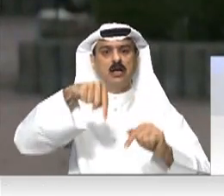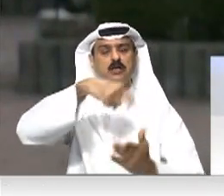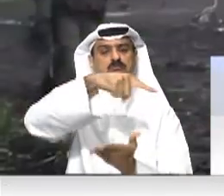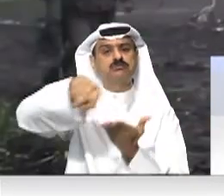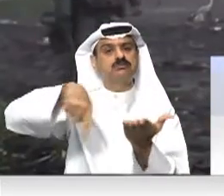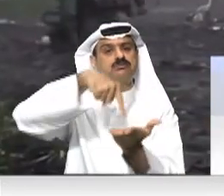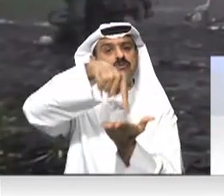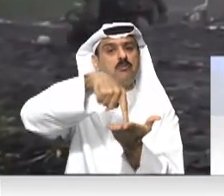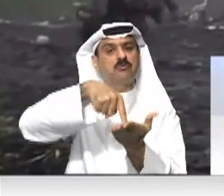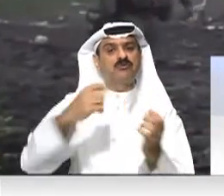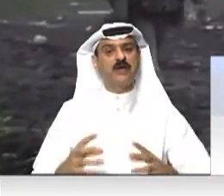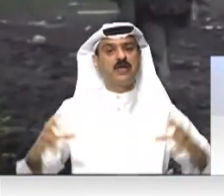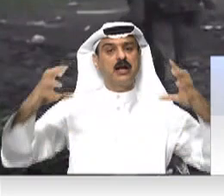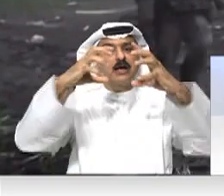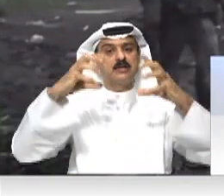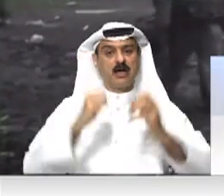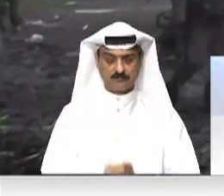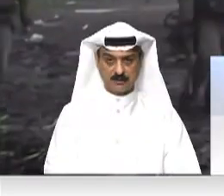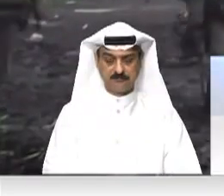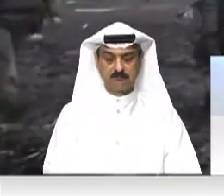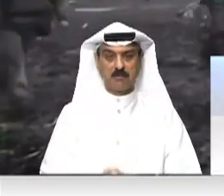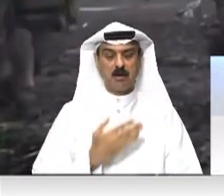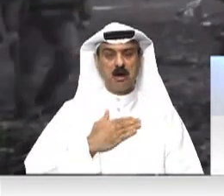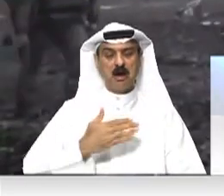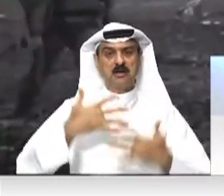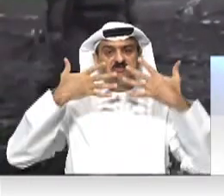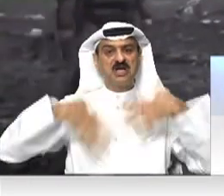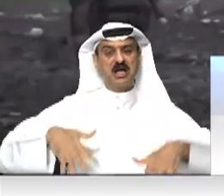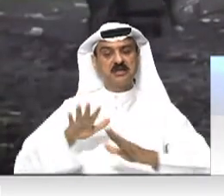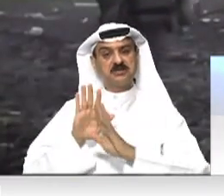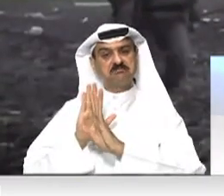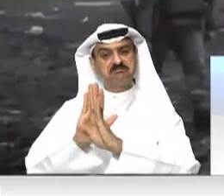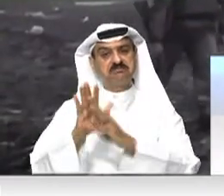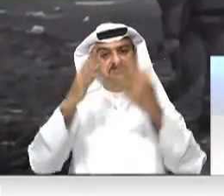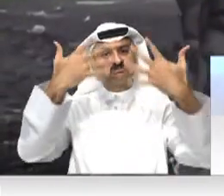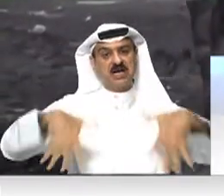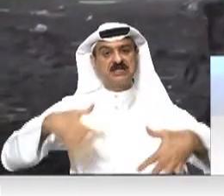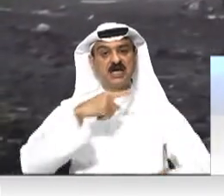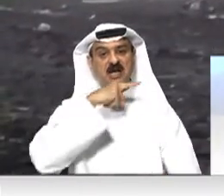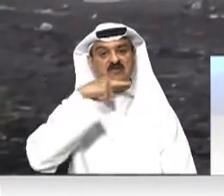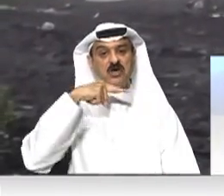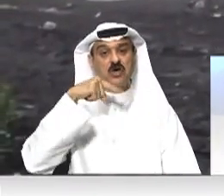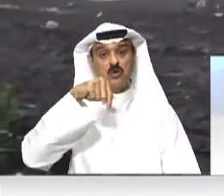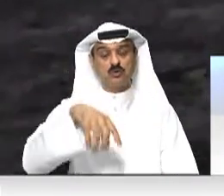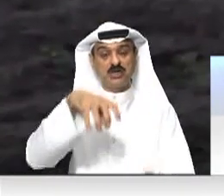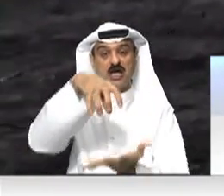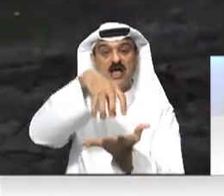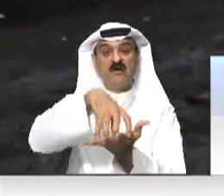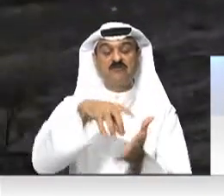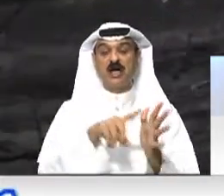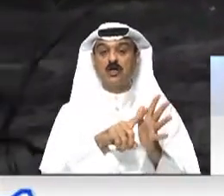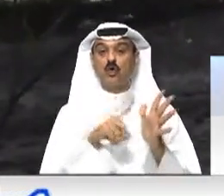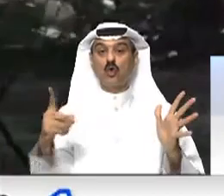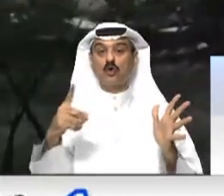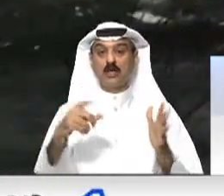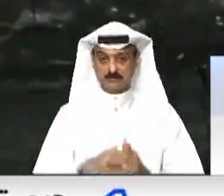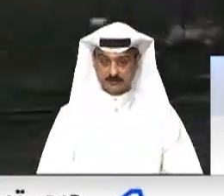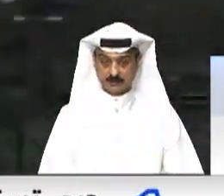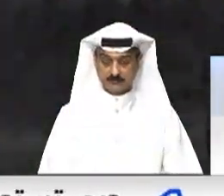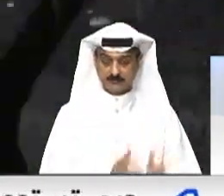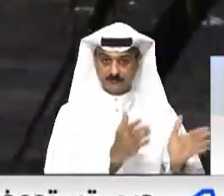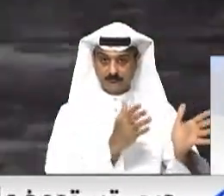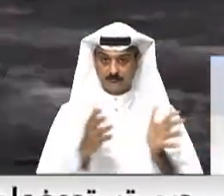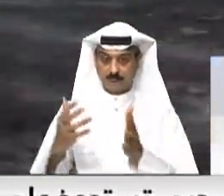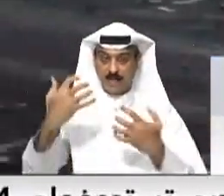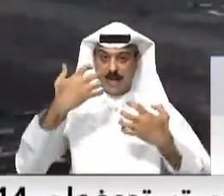الاشرس وملحقه خسائر فادحه في صفوف القوات الروسيه في منطقه لوغانسك اما في خرسون